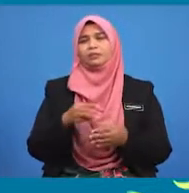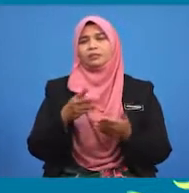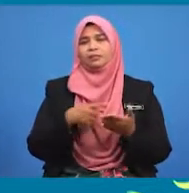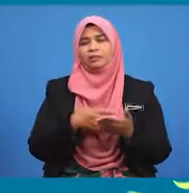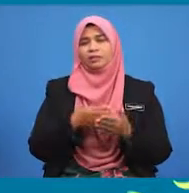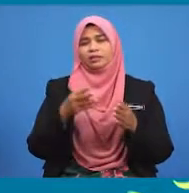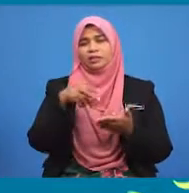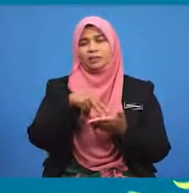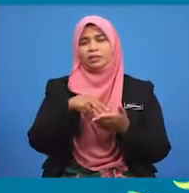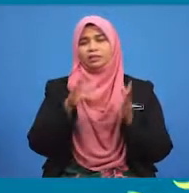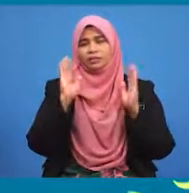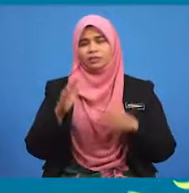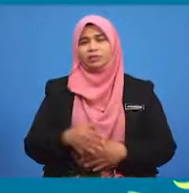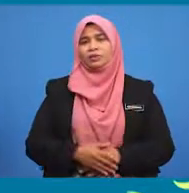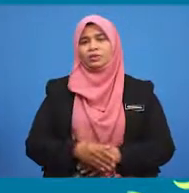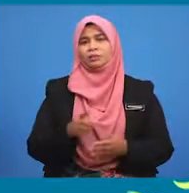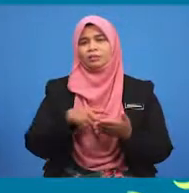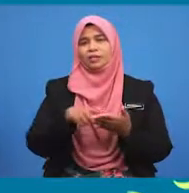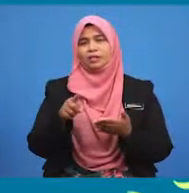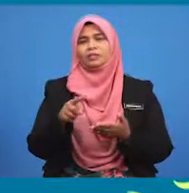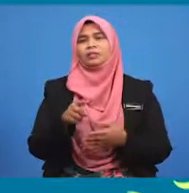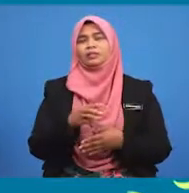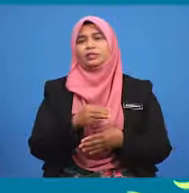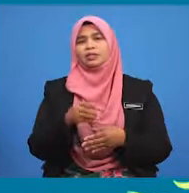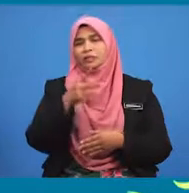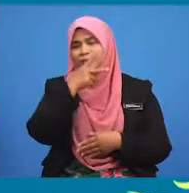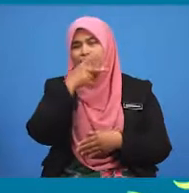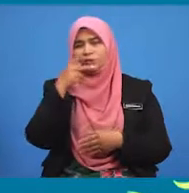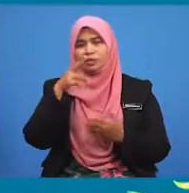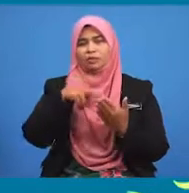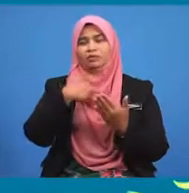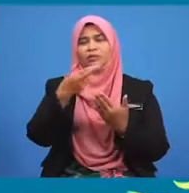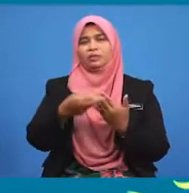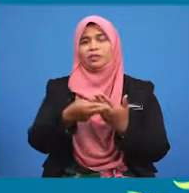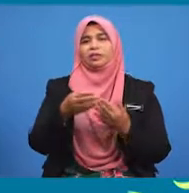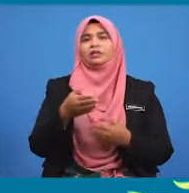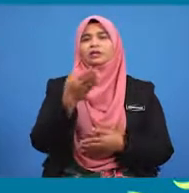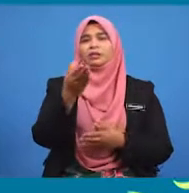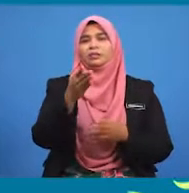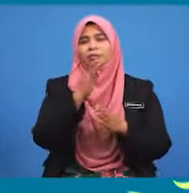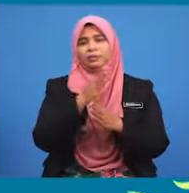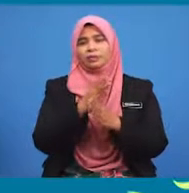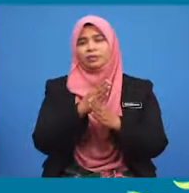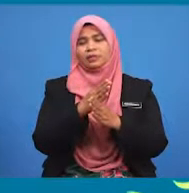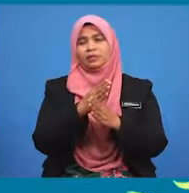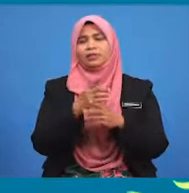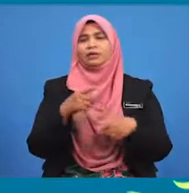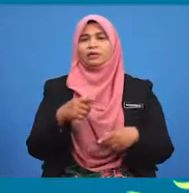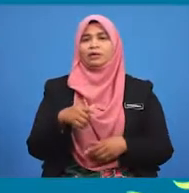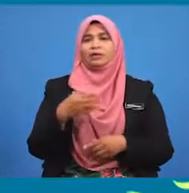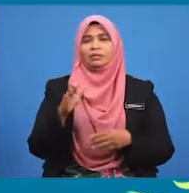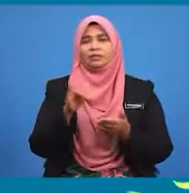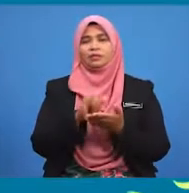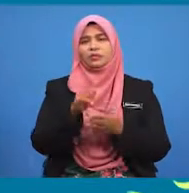zakat dan berpuasa Ramadan. Dia berkata lagi, kamu benar. Lalu dia bertanya lagi,